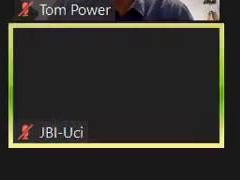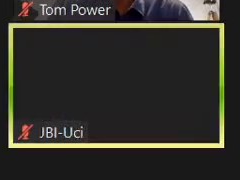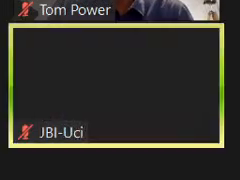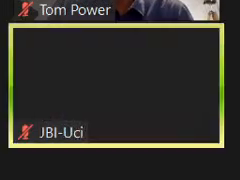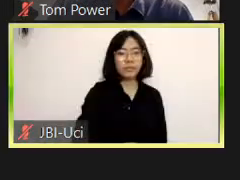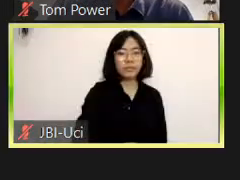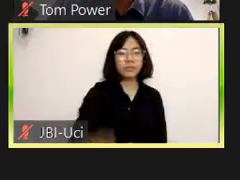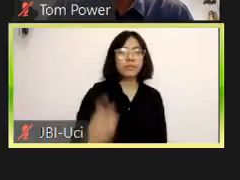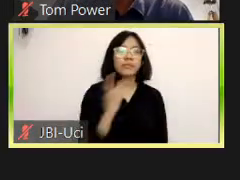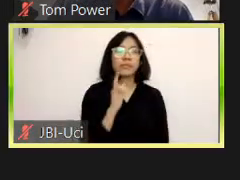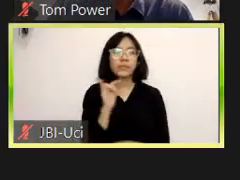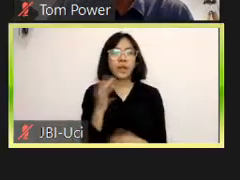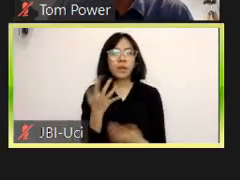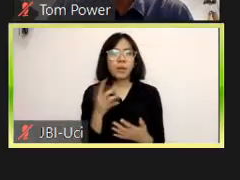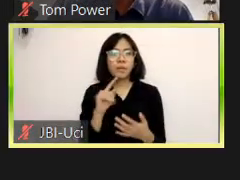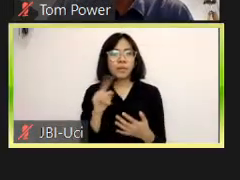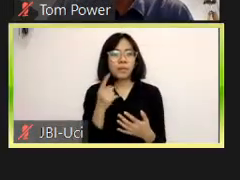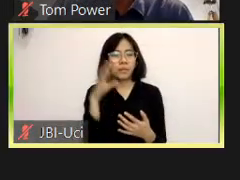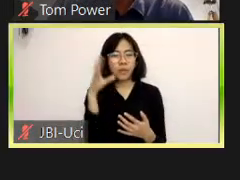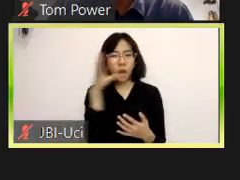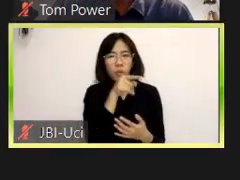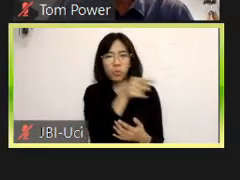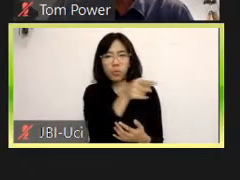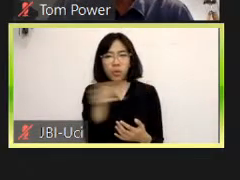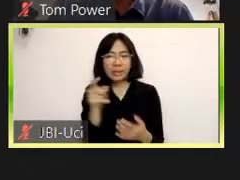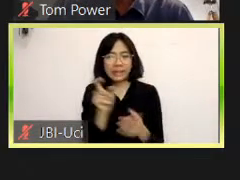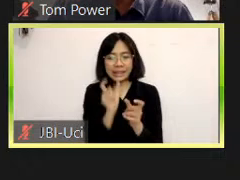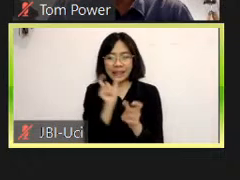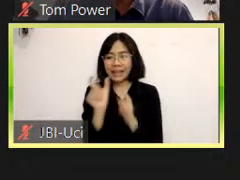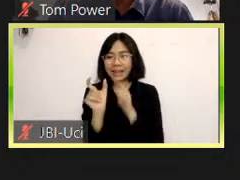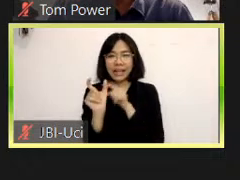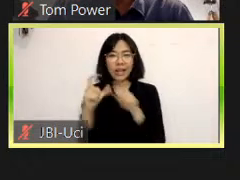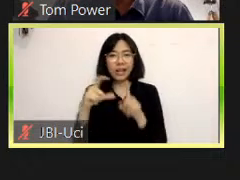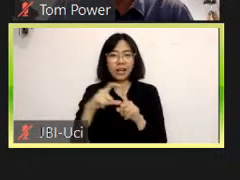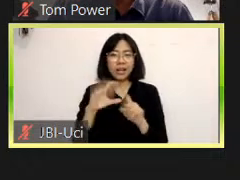adalah doxing, atau teman-teman mungkin juga tahu, yang disebut dengan